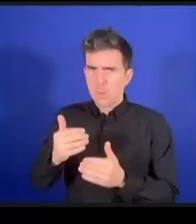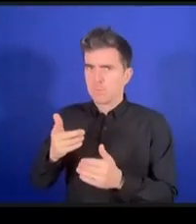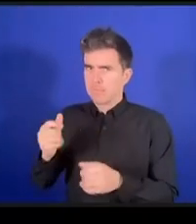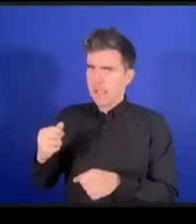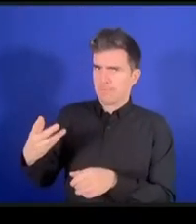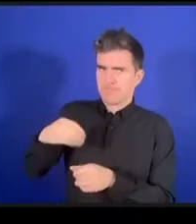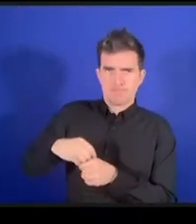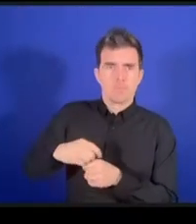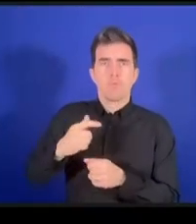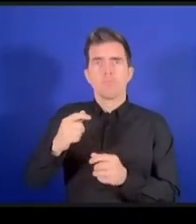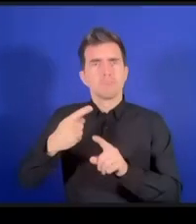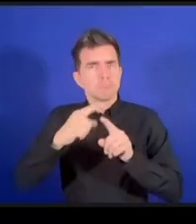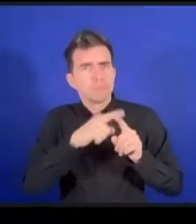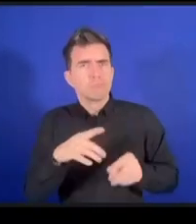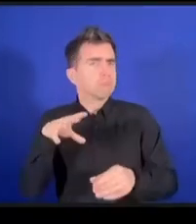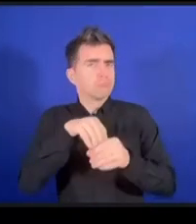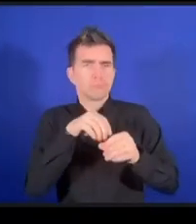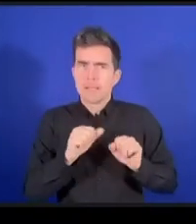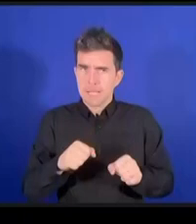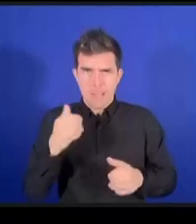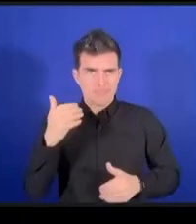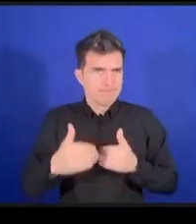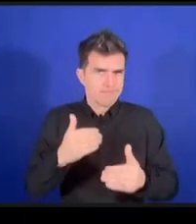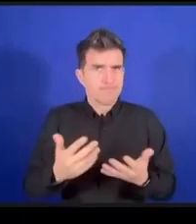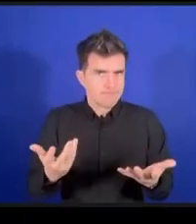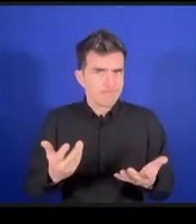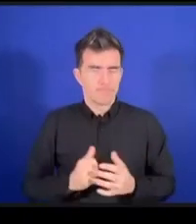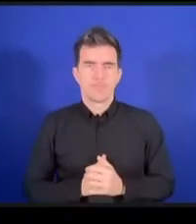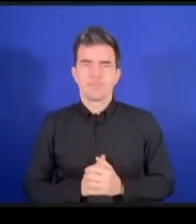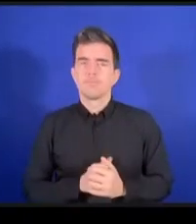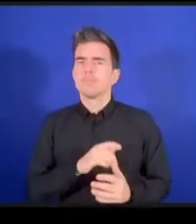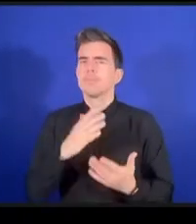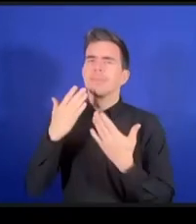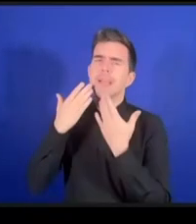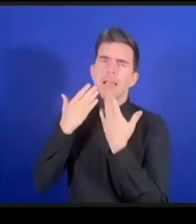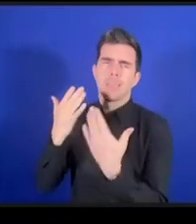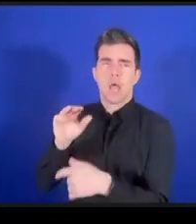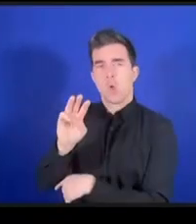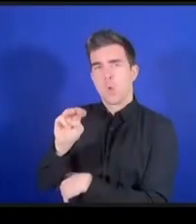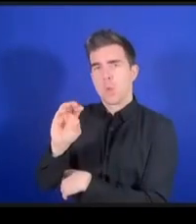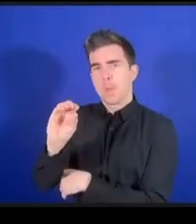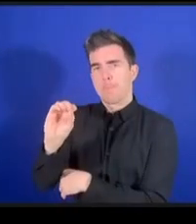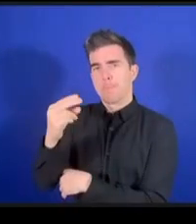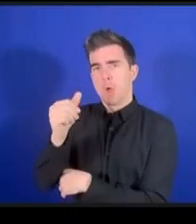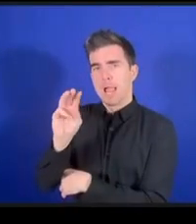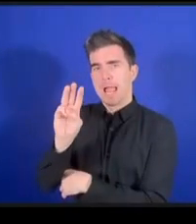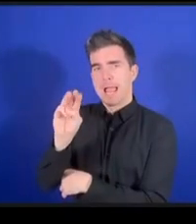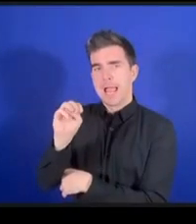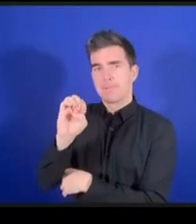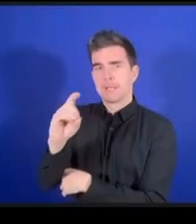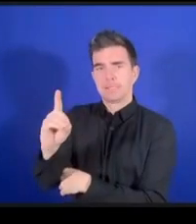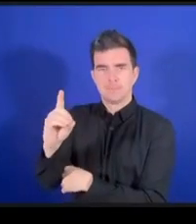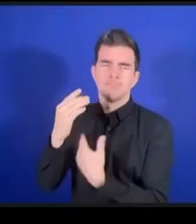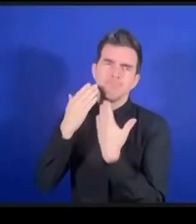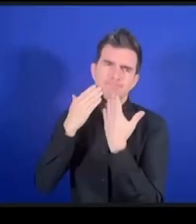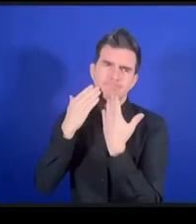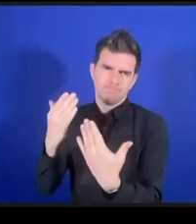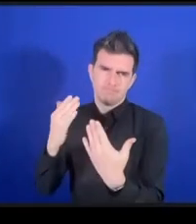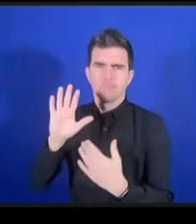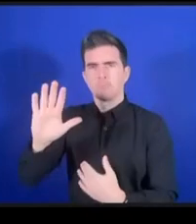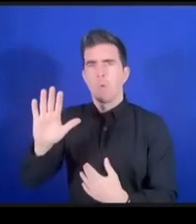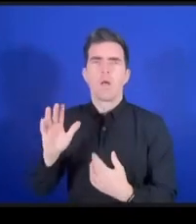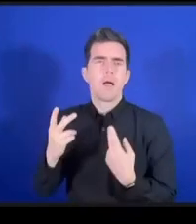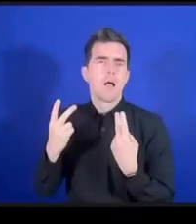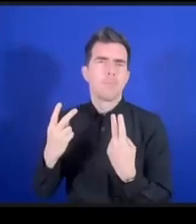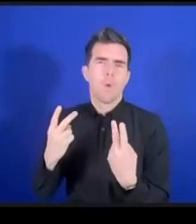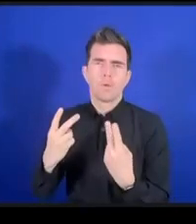Вашу важную работу хочу напомнить что и на микроуровне на igf У нас тоже